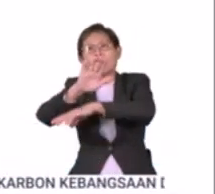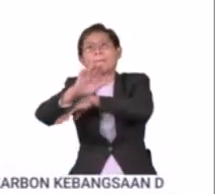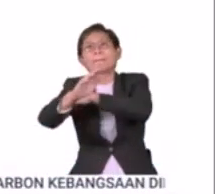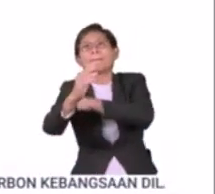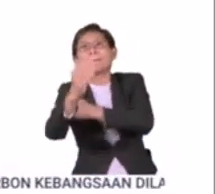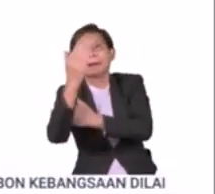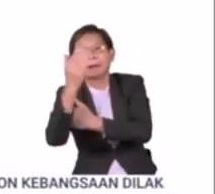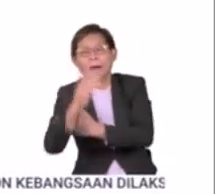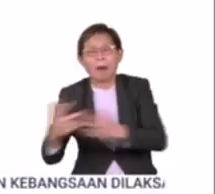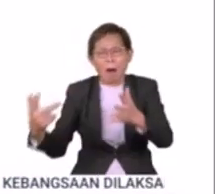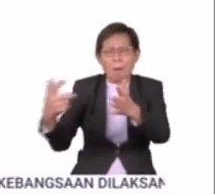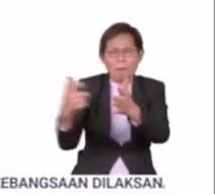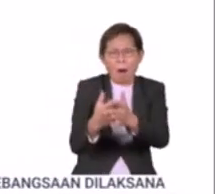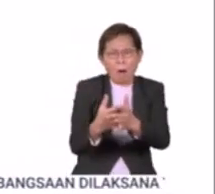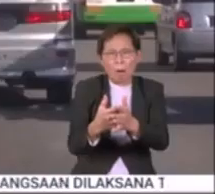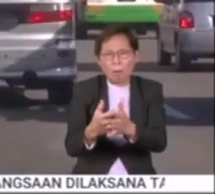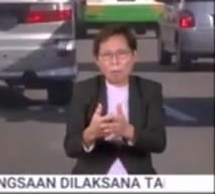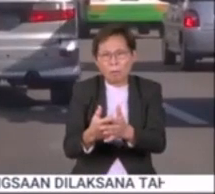km